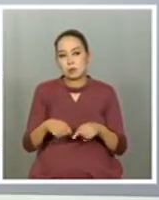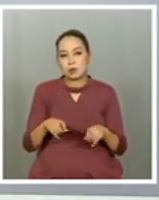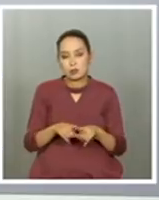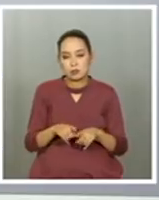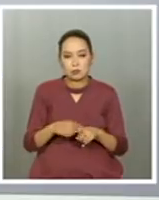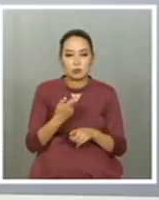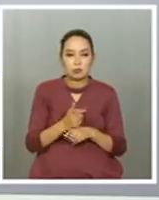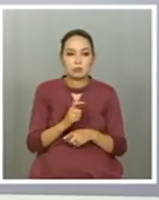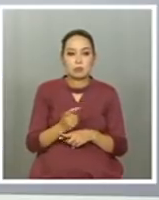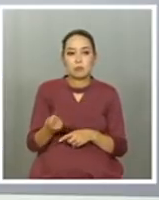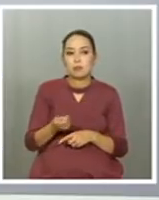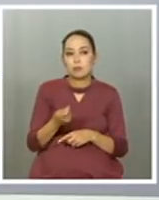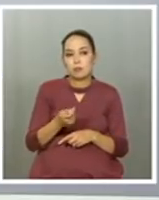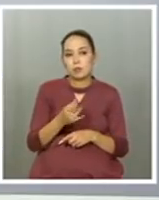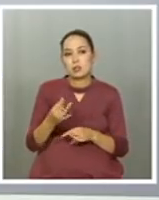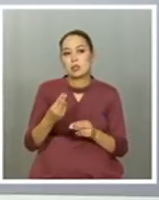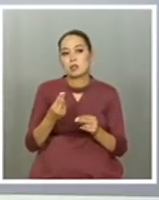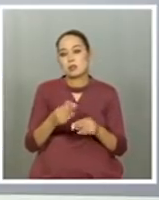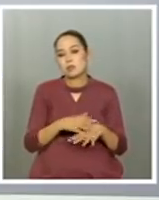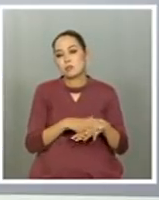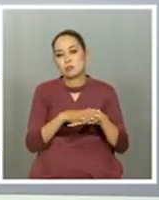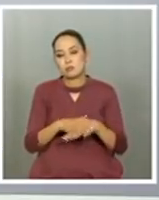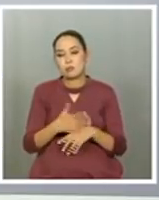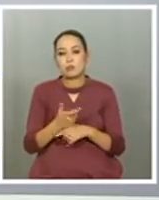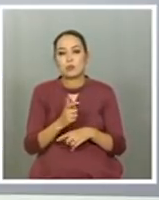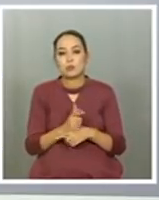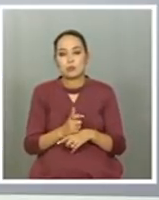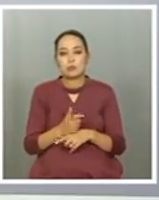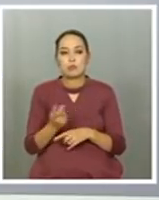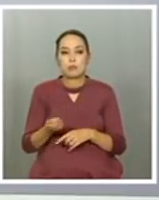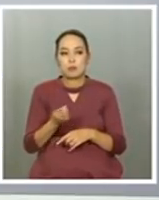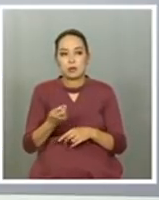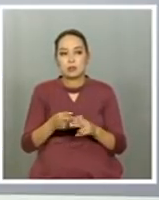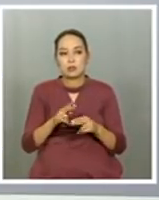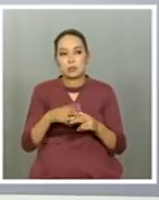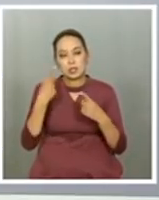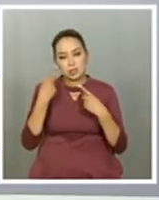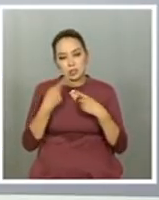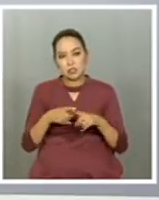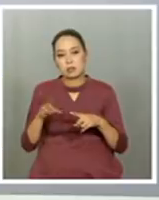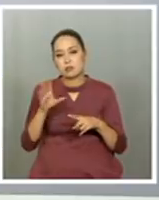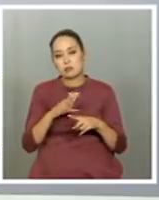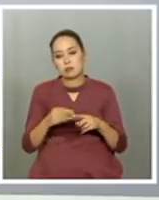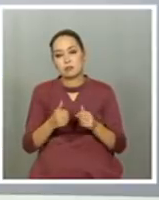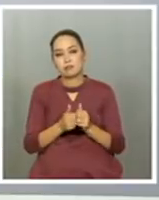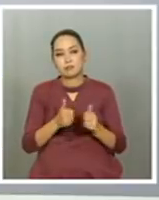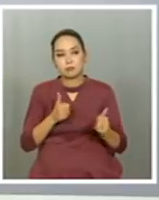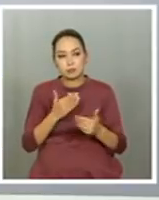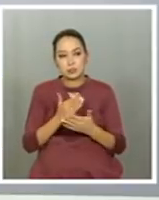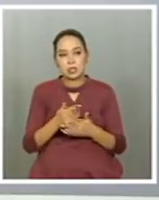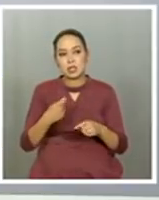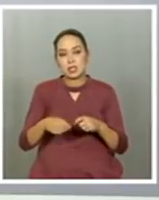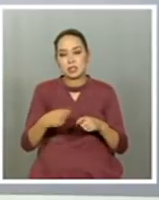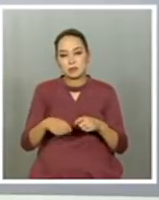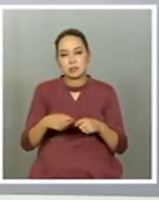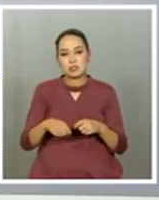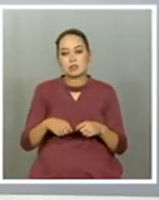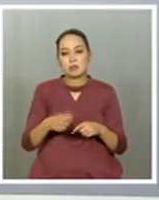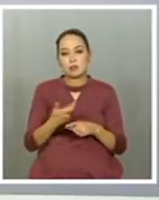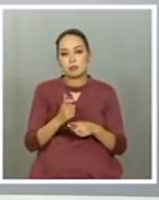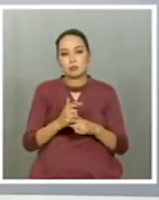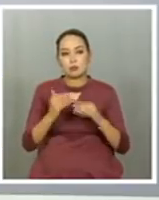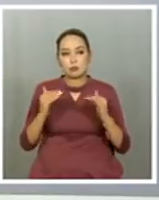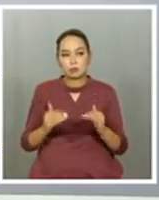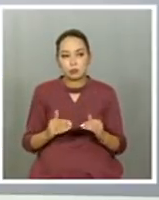аз, қаржыландыру өте төмен деңгейде, сонымен бірге технологиялық артта қалу, инвестиция саласы төмен, қаржы